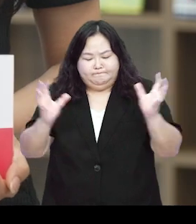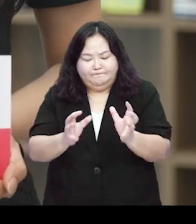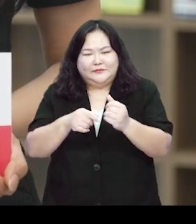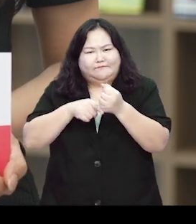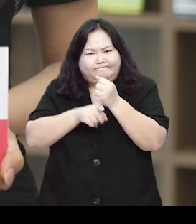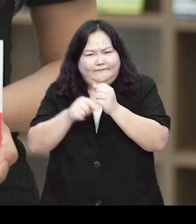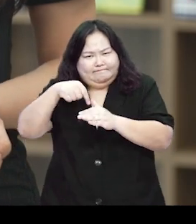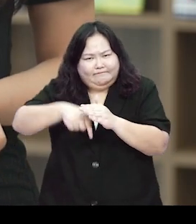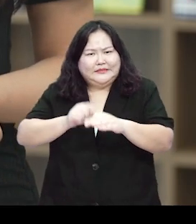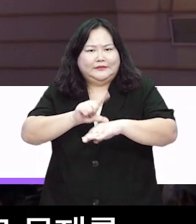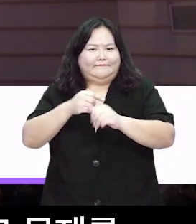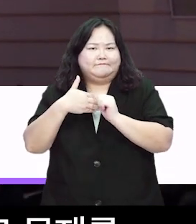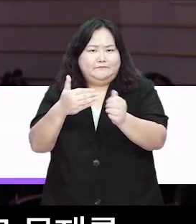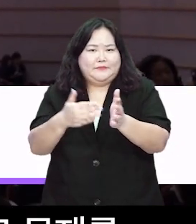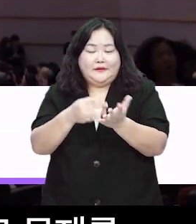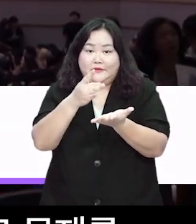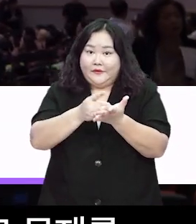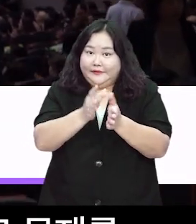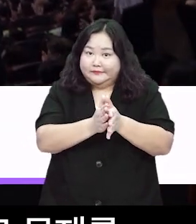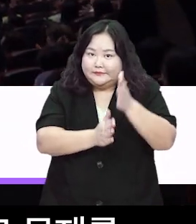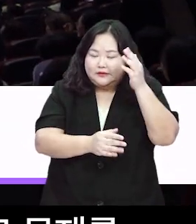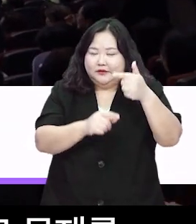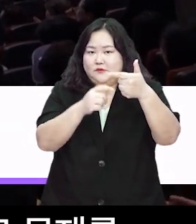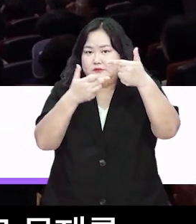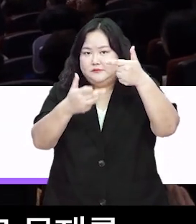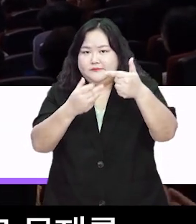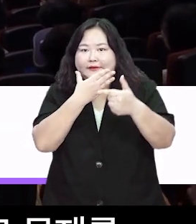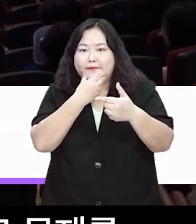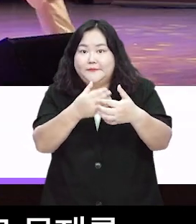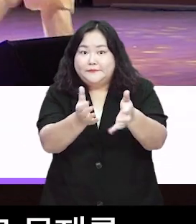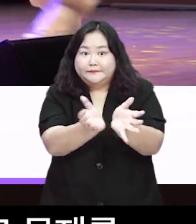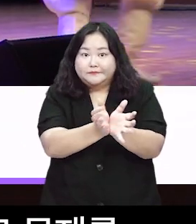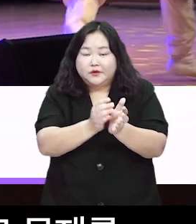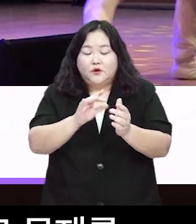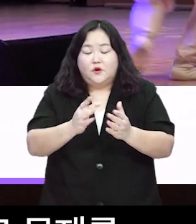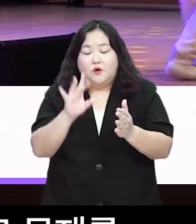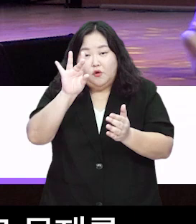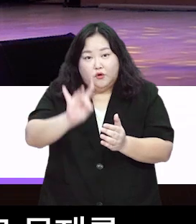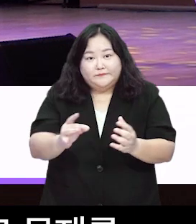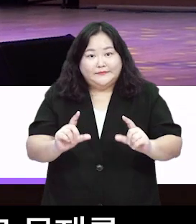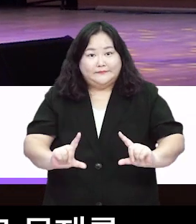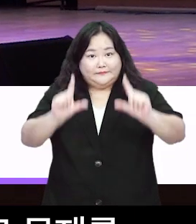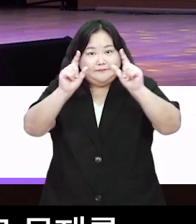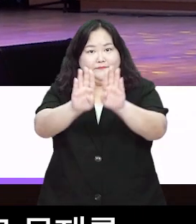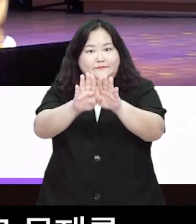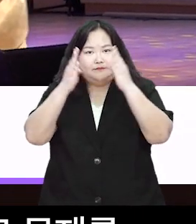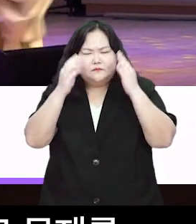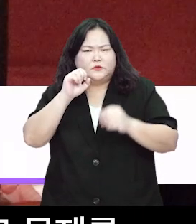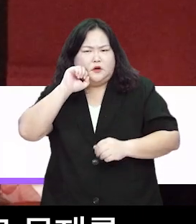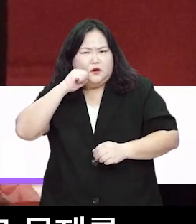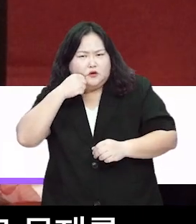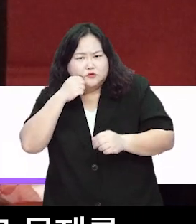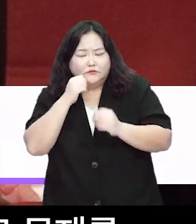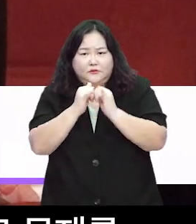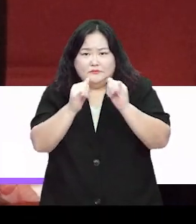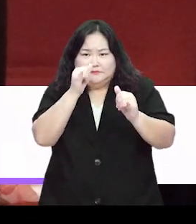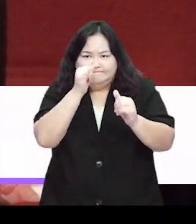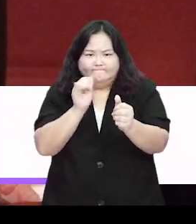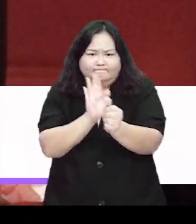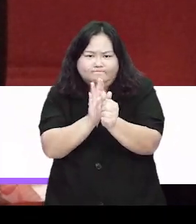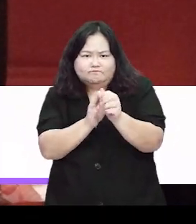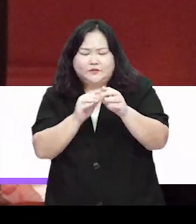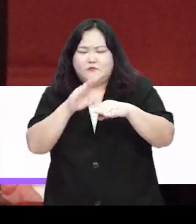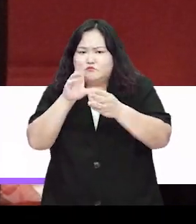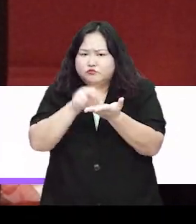시간에 보냈습니다 천안시는 지난 18일 행복 키움 어울림의 날을 개최해 어려운 이웃을 발굴하고 문제를